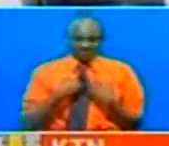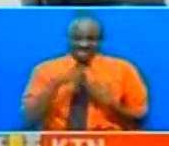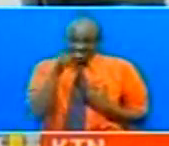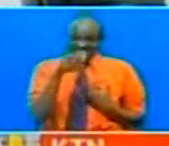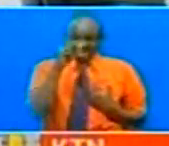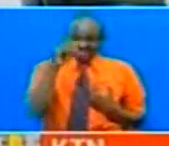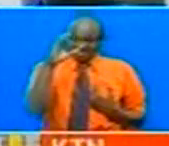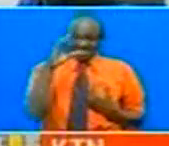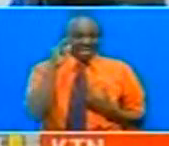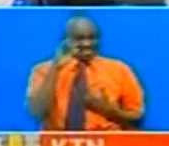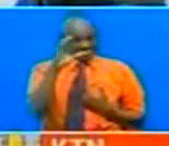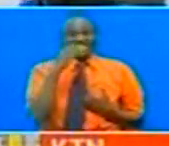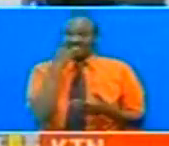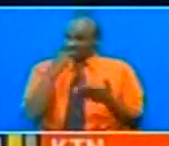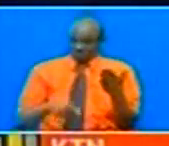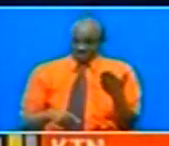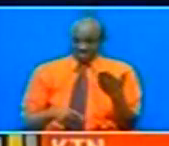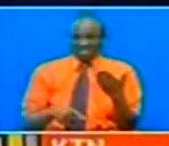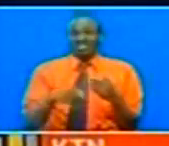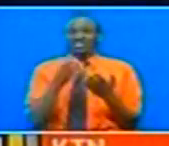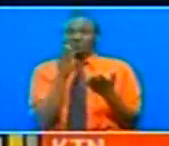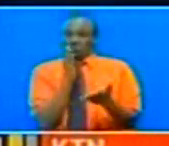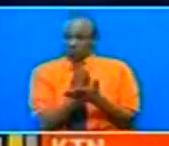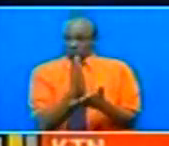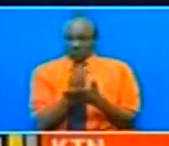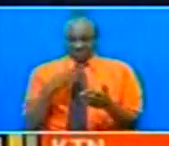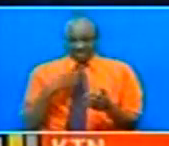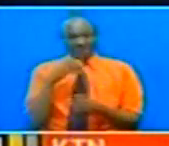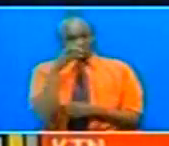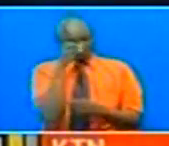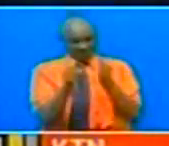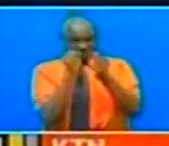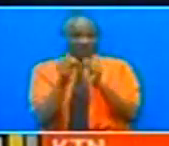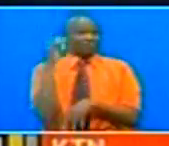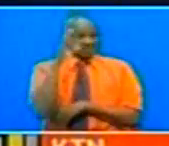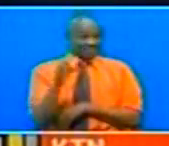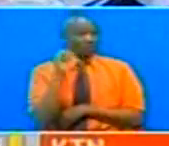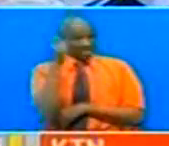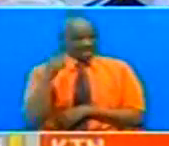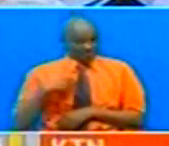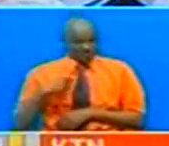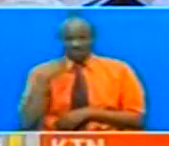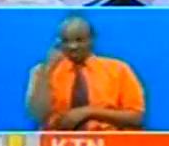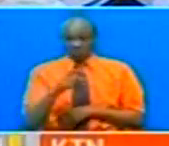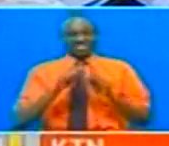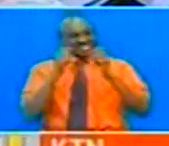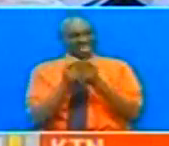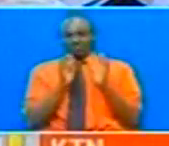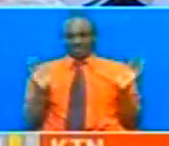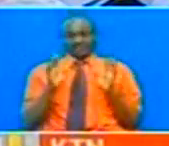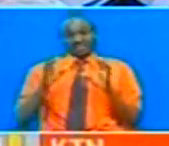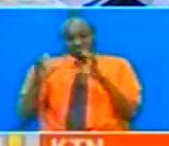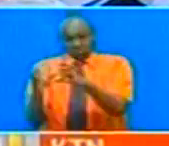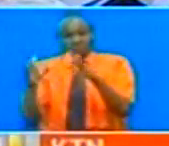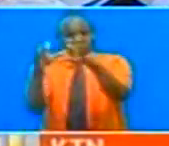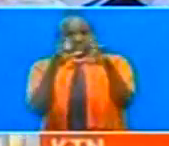na utangamano wa taifa NCIC inasema kwamba 55% ya Wakenya wangali wanajitambulisha kwa misingi tofauti.